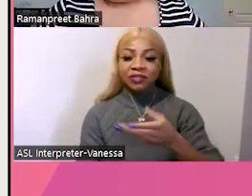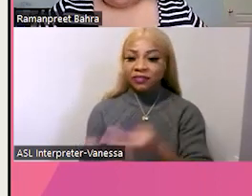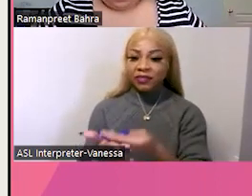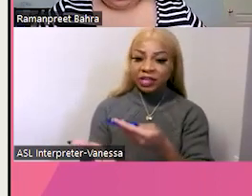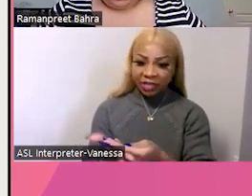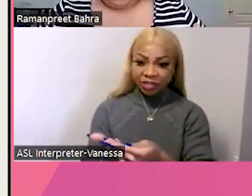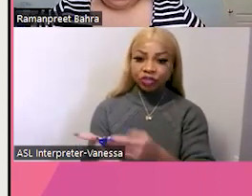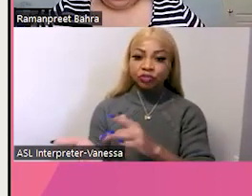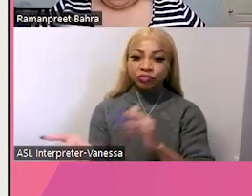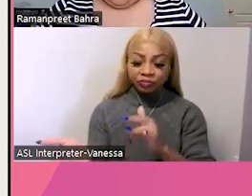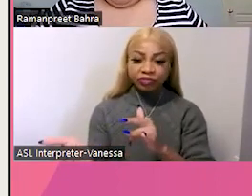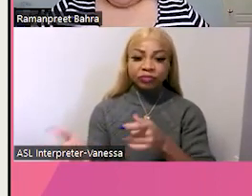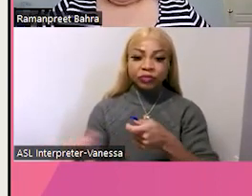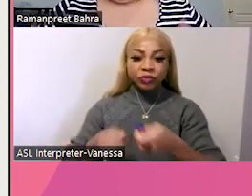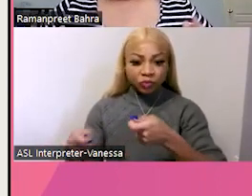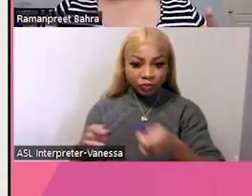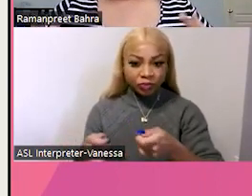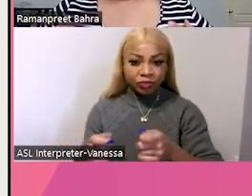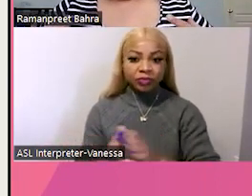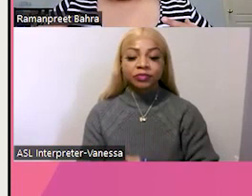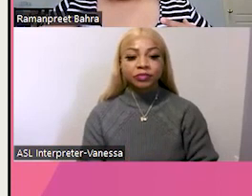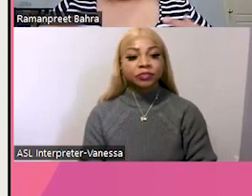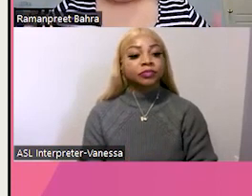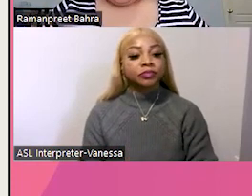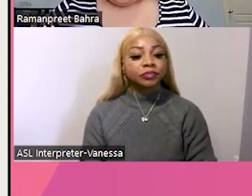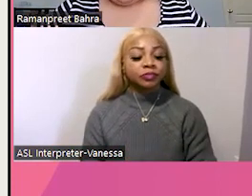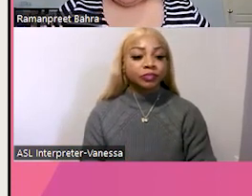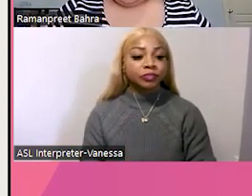l'agression sexuelle, le contrôle coercitif et ainsi de suite.